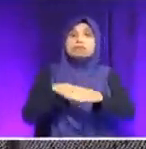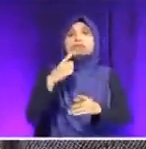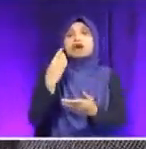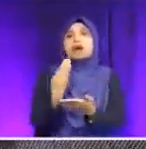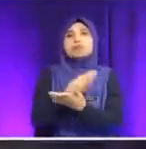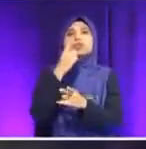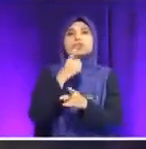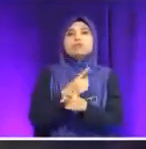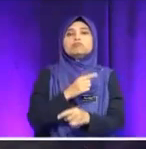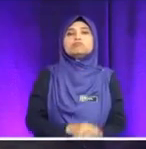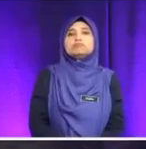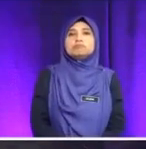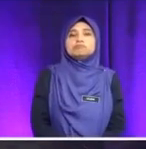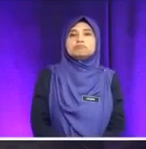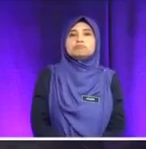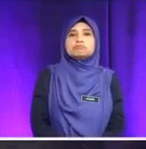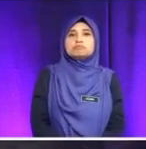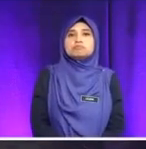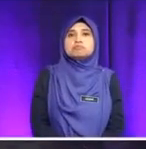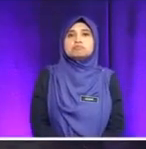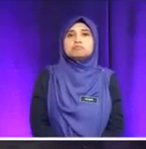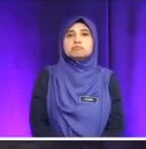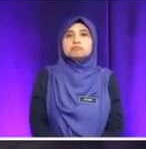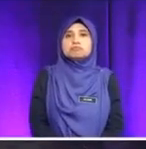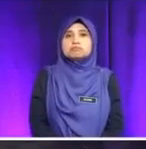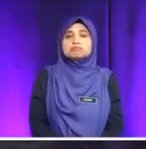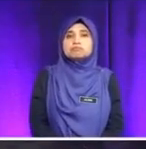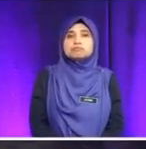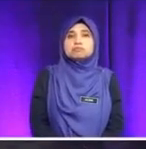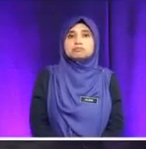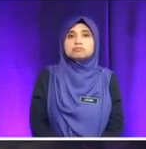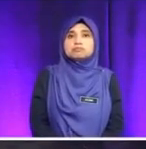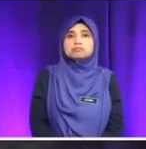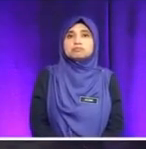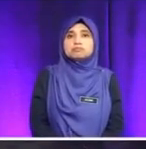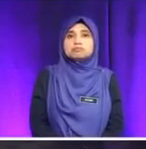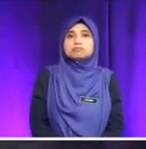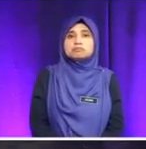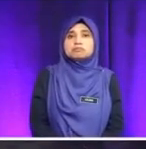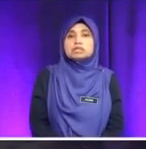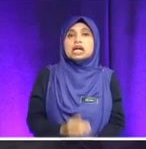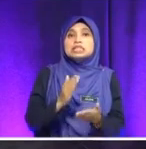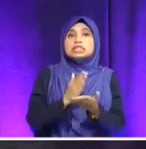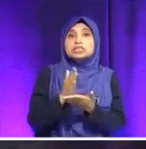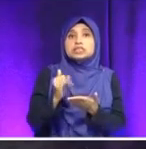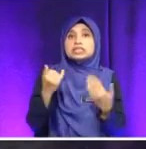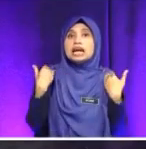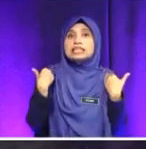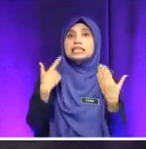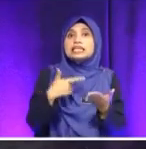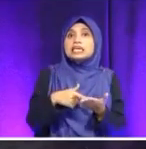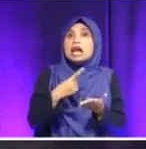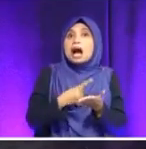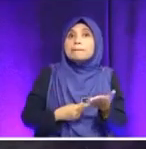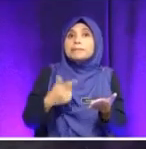Okey, baik. Ada terbalik. Macam ni. Okey. Alright. Okey. Boleh kita seterusnya, teruskan lagi, cikgu? Ada lagi tak? Apa lagi yang kita